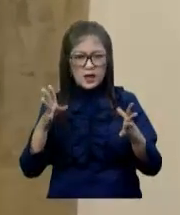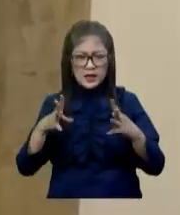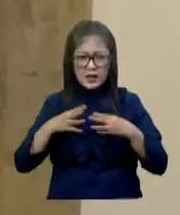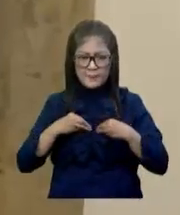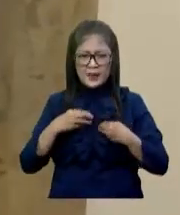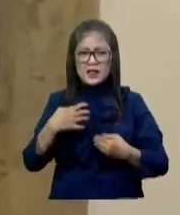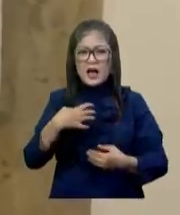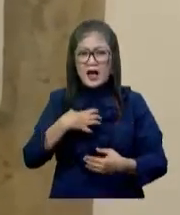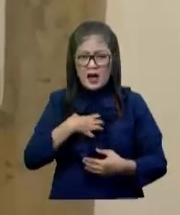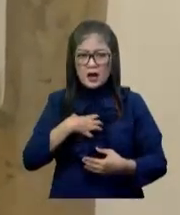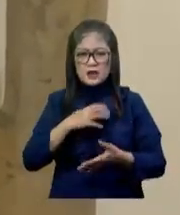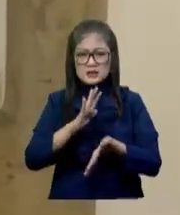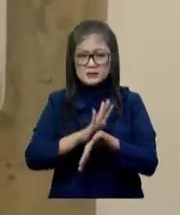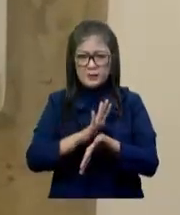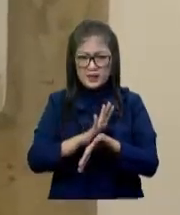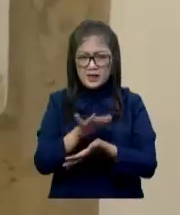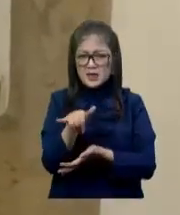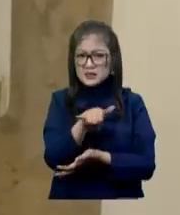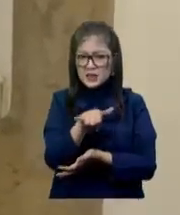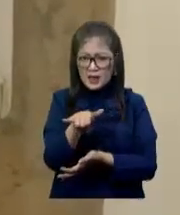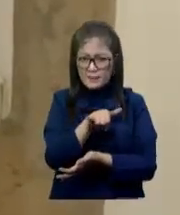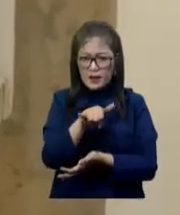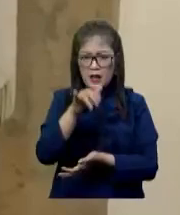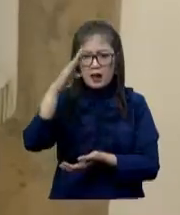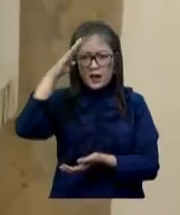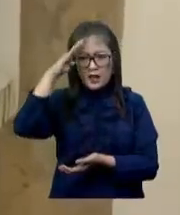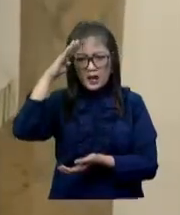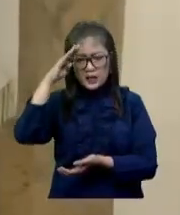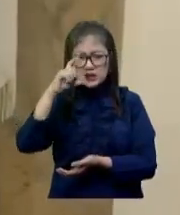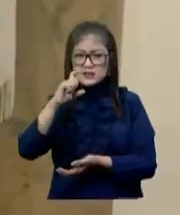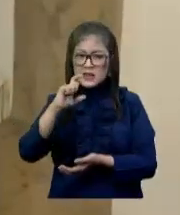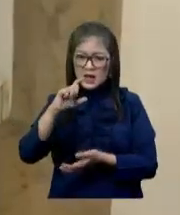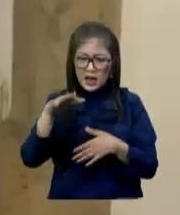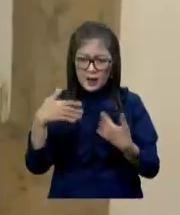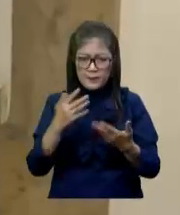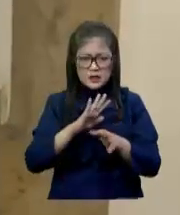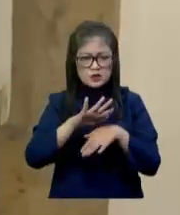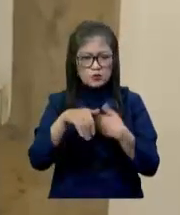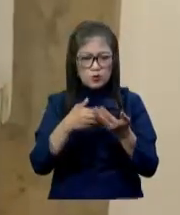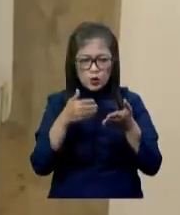dan kesempatan yang sama dengan laki-laki di semua bidang